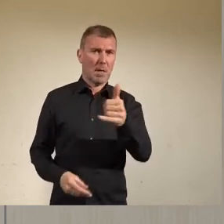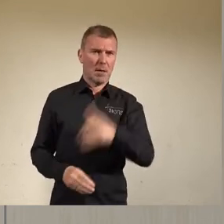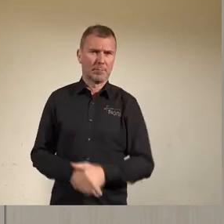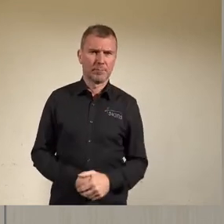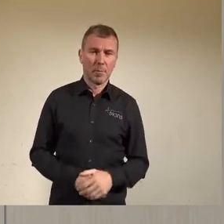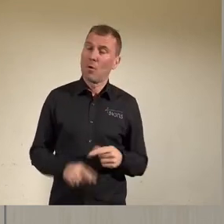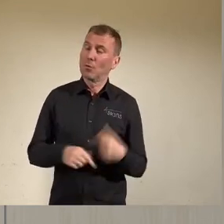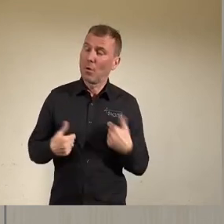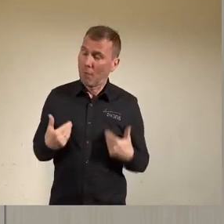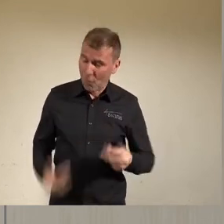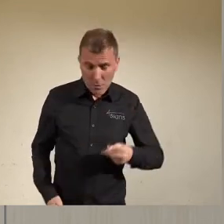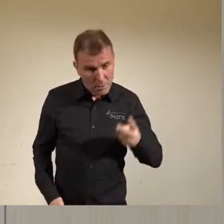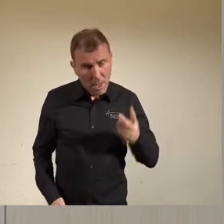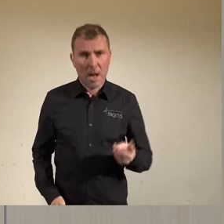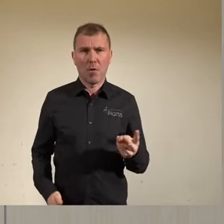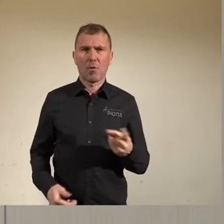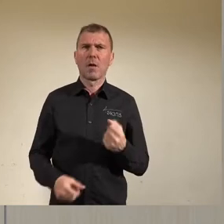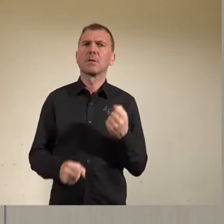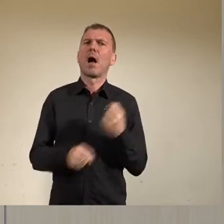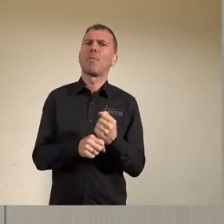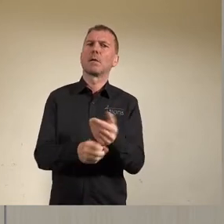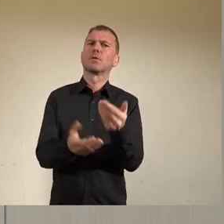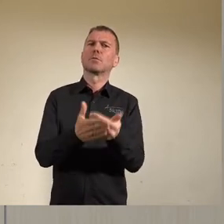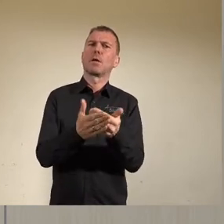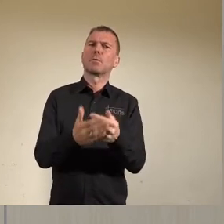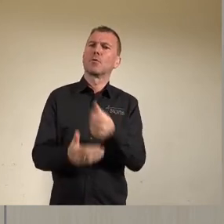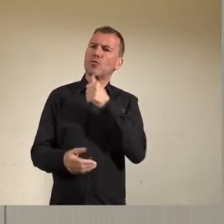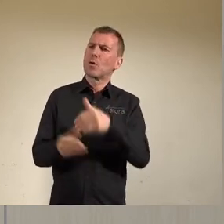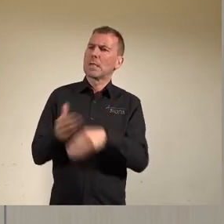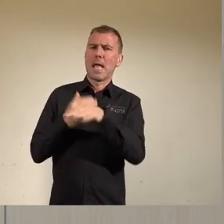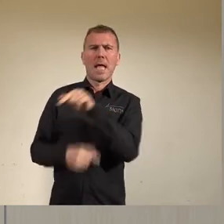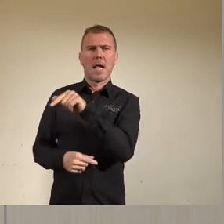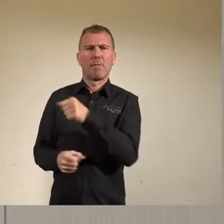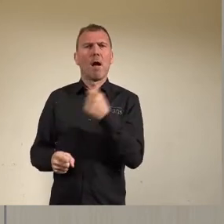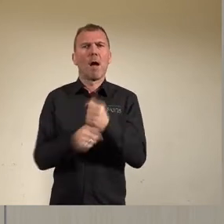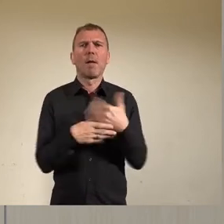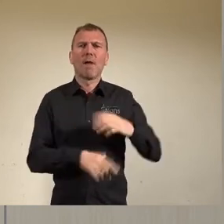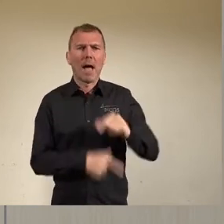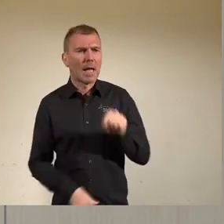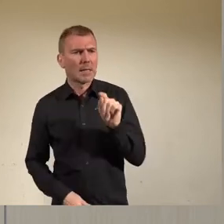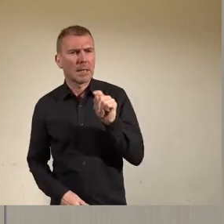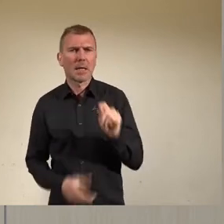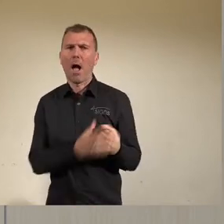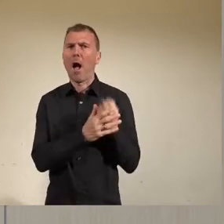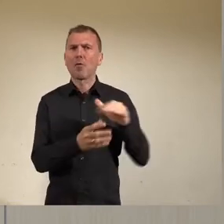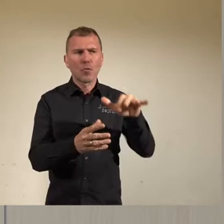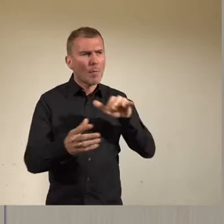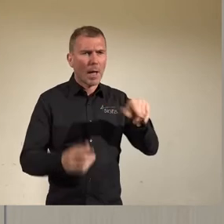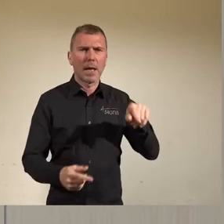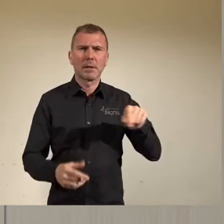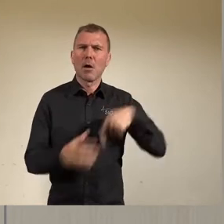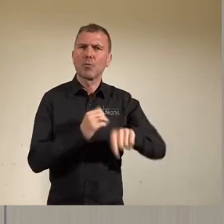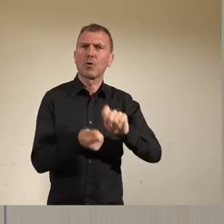natürlich freuen wir uns auch, dass die Arbeit zum Beispiel im Bereich der Jugendhilfe, die Arbeit freier Träger, der Kulturszene eben auch